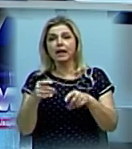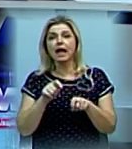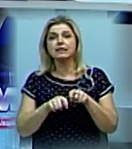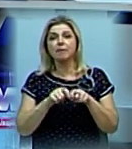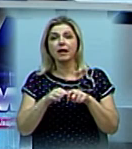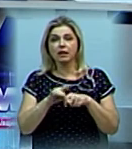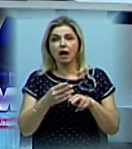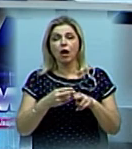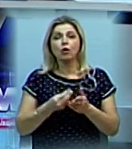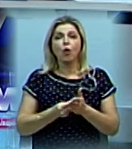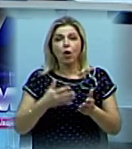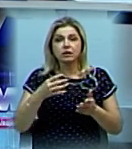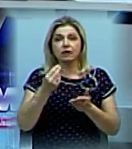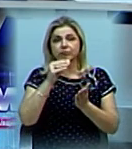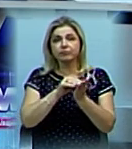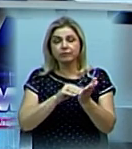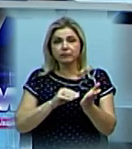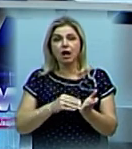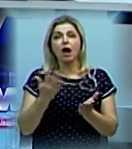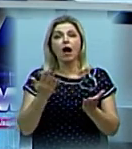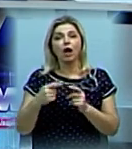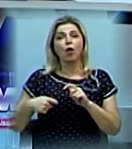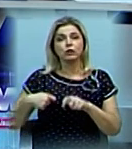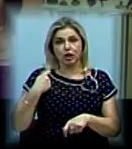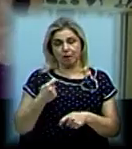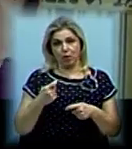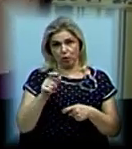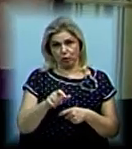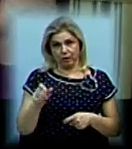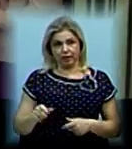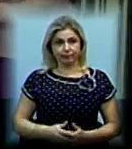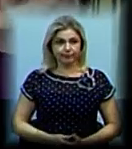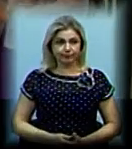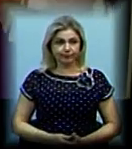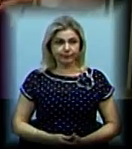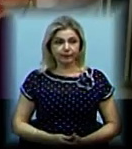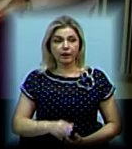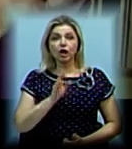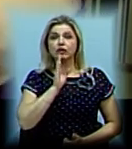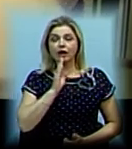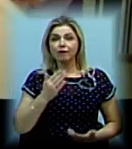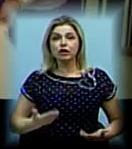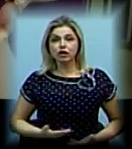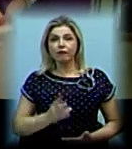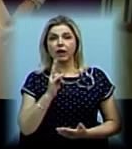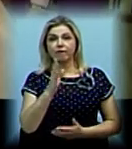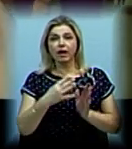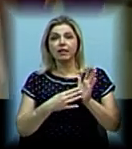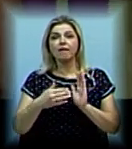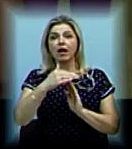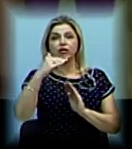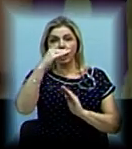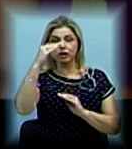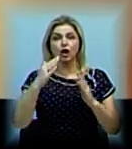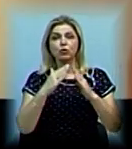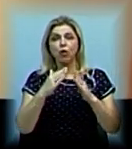оцінять масштаби та обсяги фінансових втрат людей. Тетяна Попович живе у квартирі на 9-му поверсі будинку